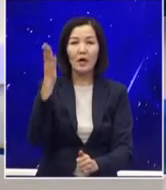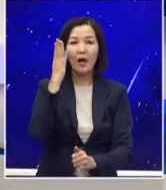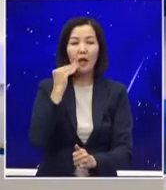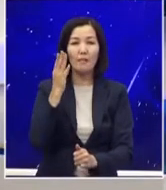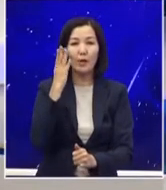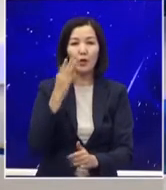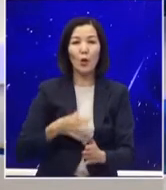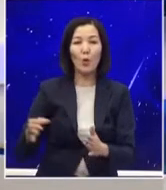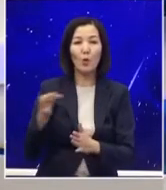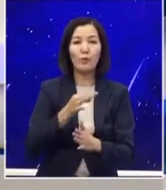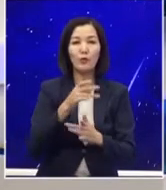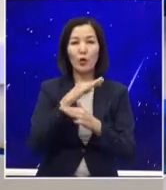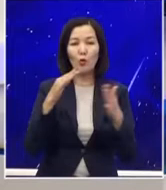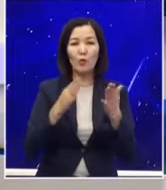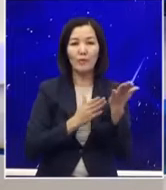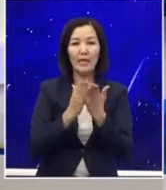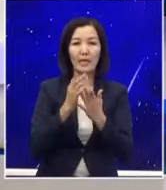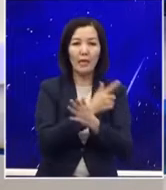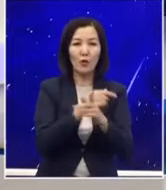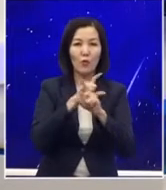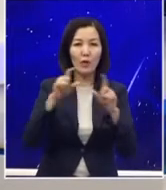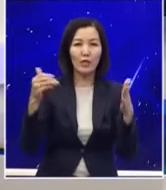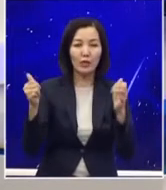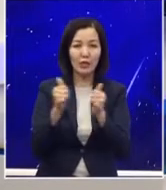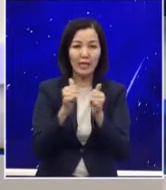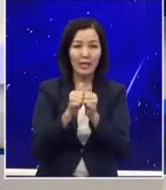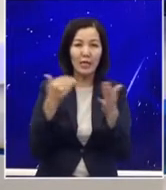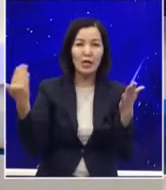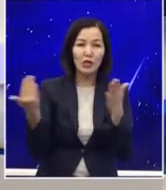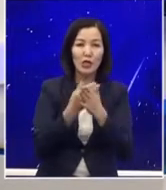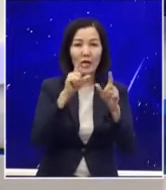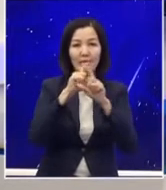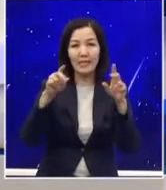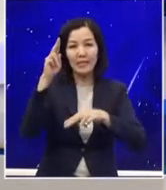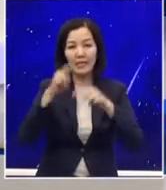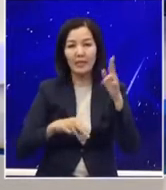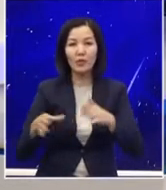Алматы облыстық көпсалалы ауруханасының жанынан жаңа стационар салынады. Облыстық